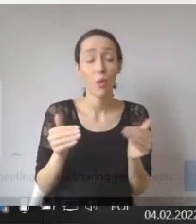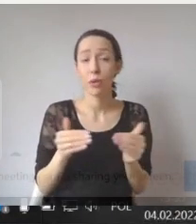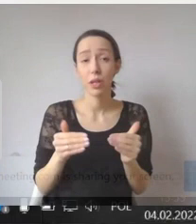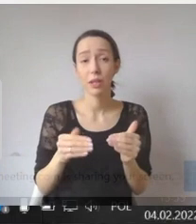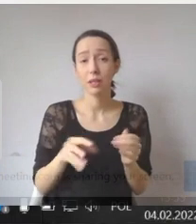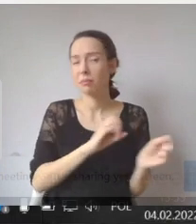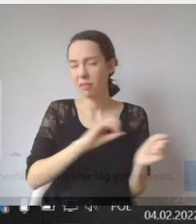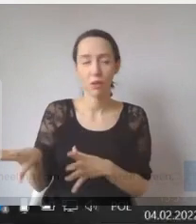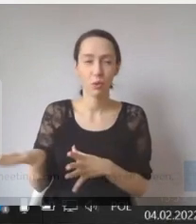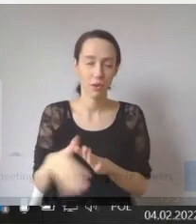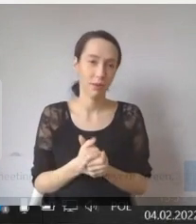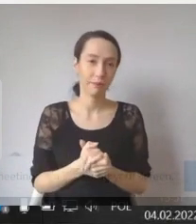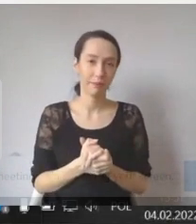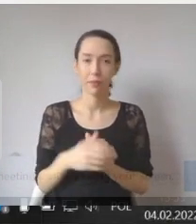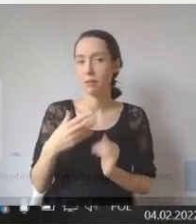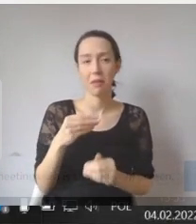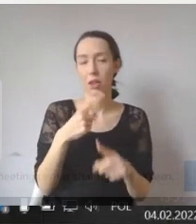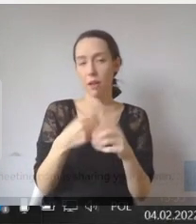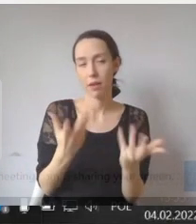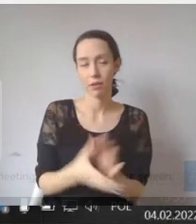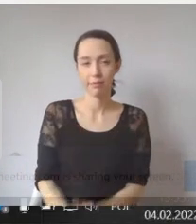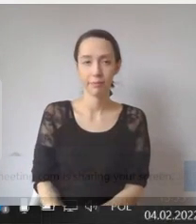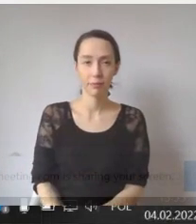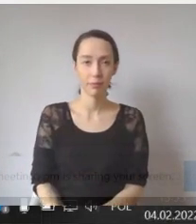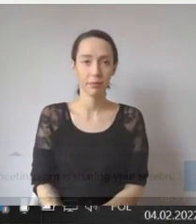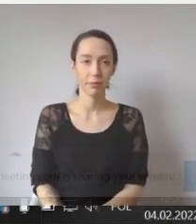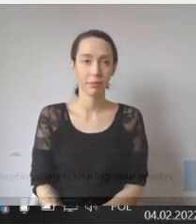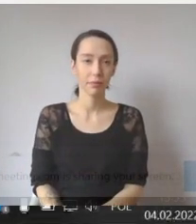możecie po prostu tego nie dodawać.